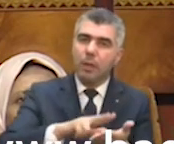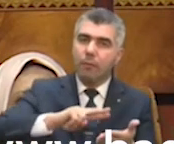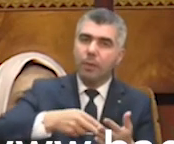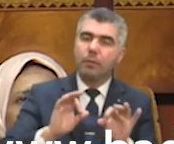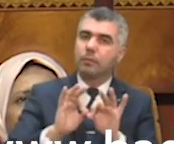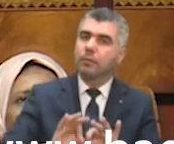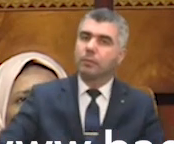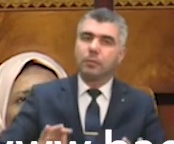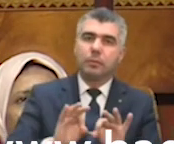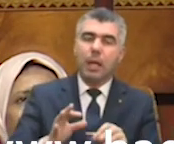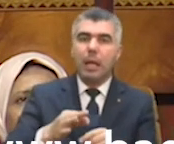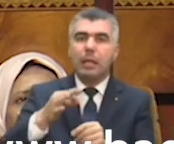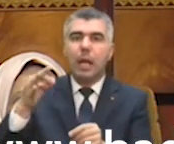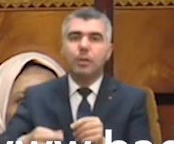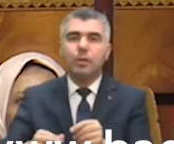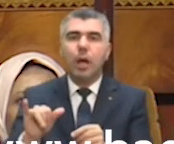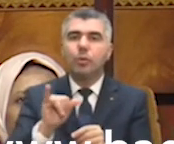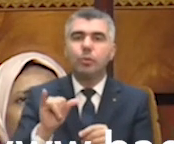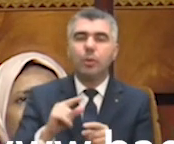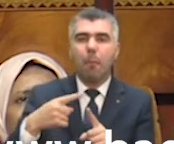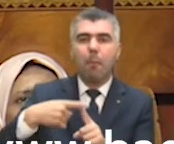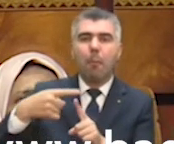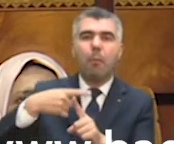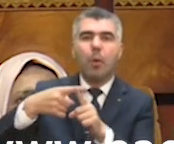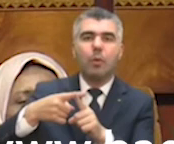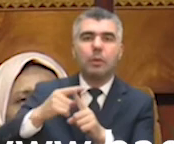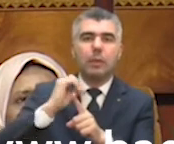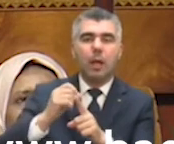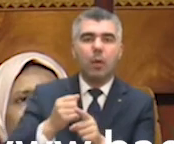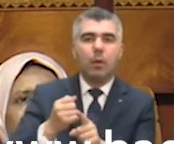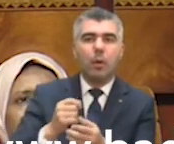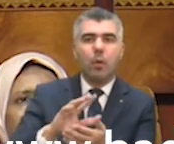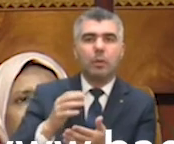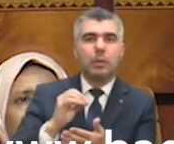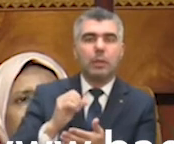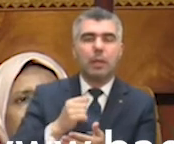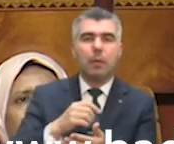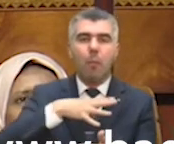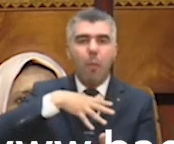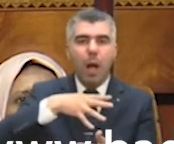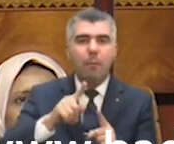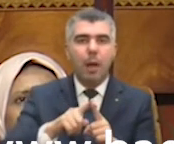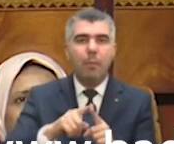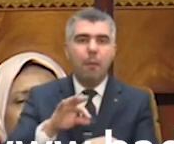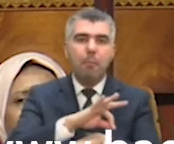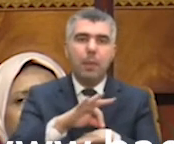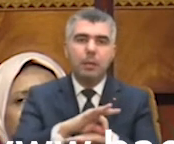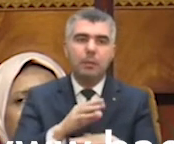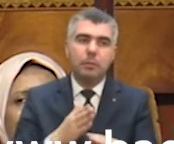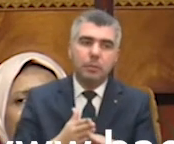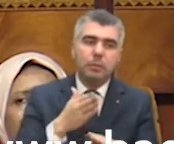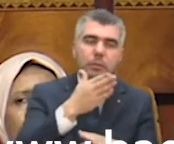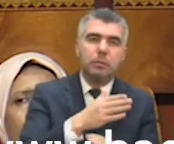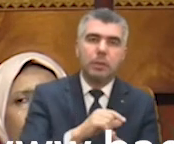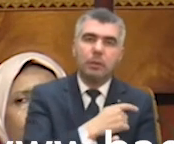الأمر الذي كان من نتائجه المباشرة الارتفاع المتزايد في عدد المحامين المتمرنين دون أن يجدوا مكتبا لقضاء فترة